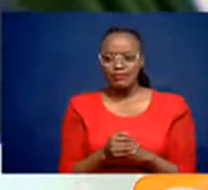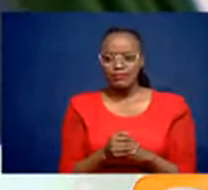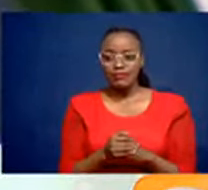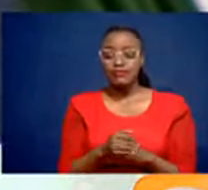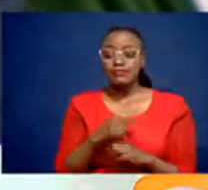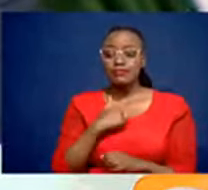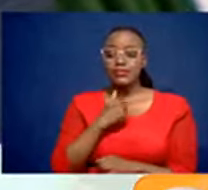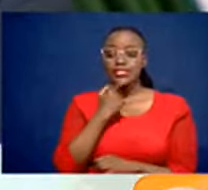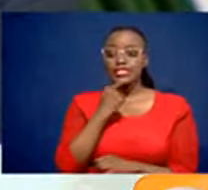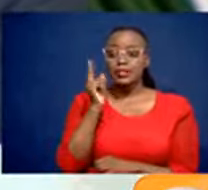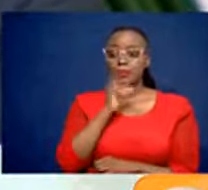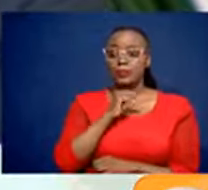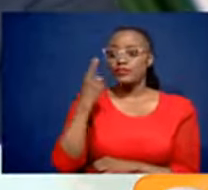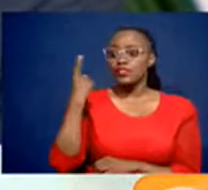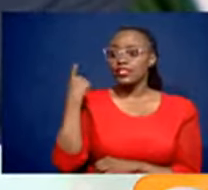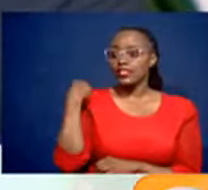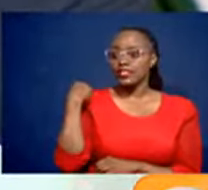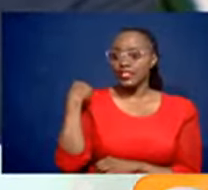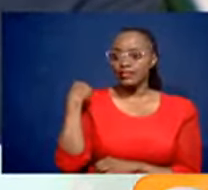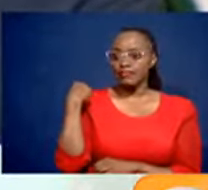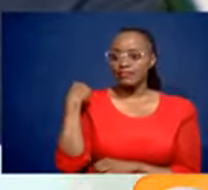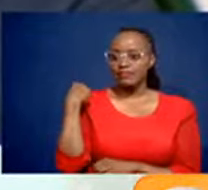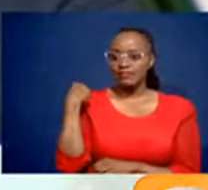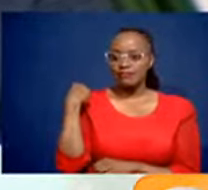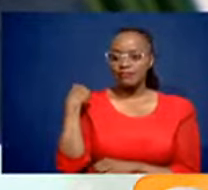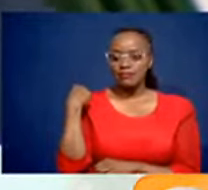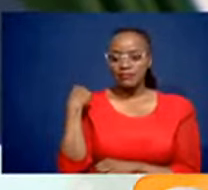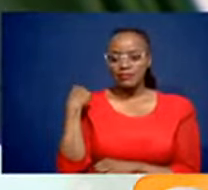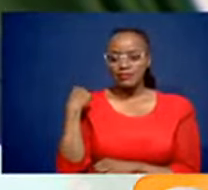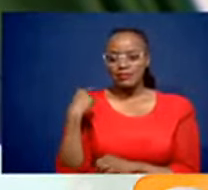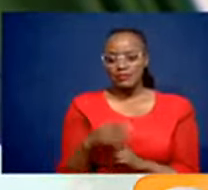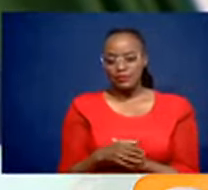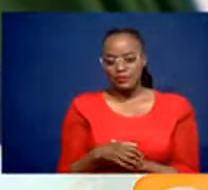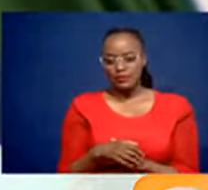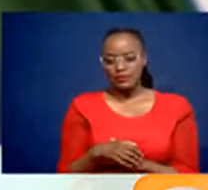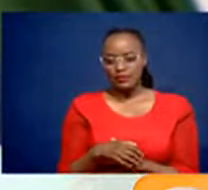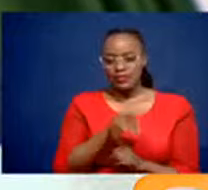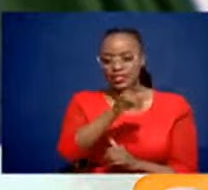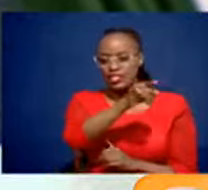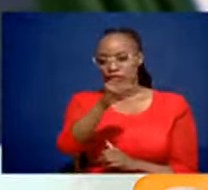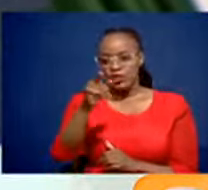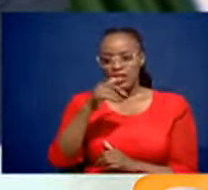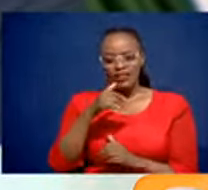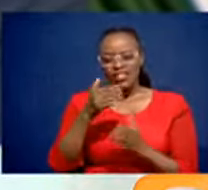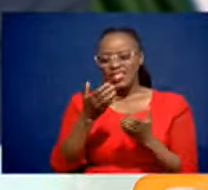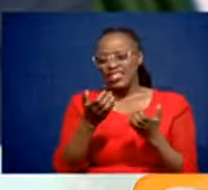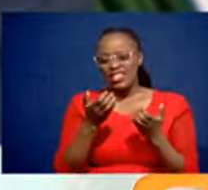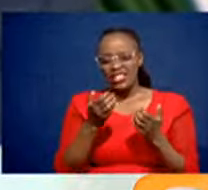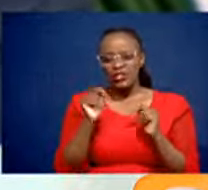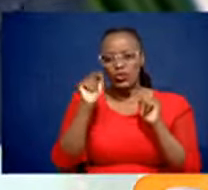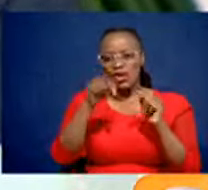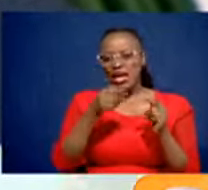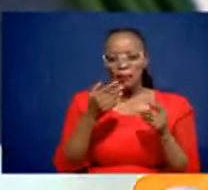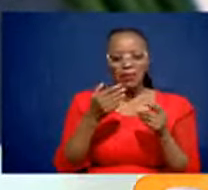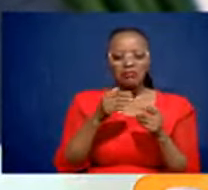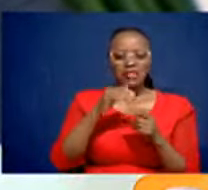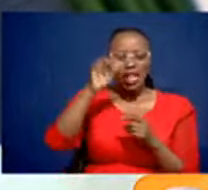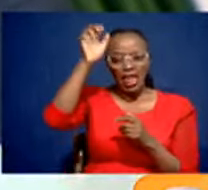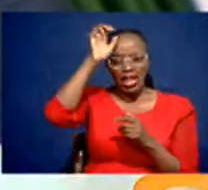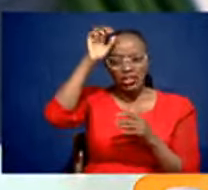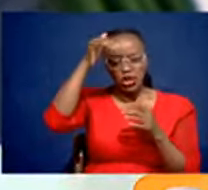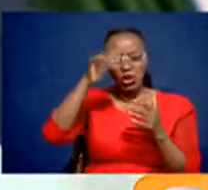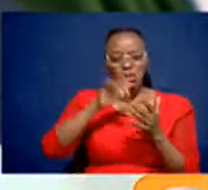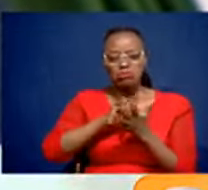Na nilisema jana ya kwamba hamtakuwa na haja tena ya kuja Eldoret ama